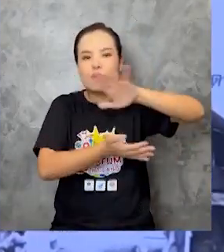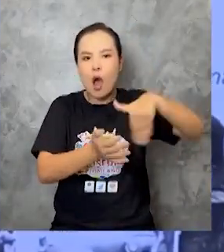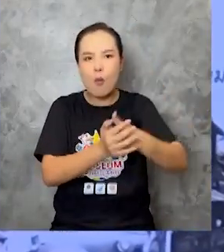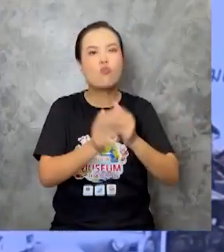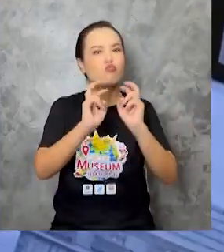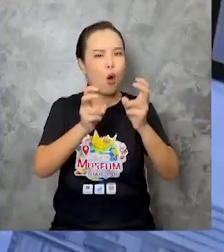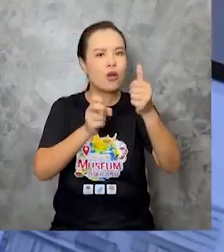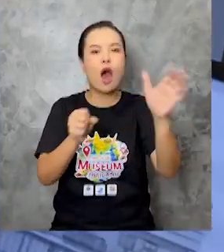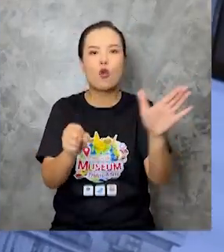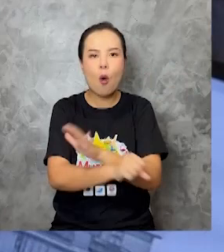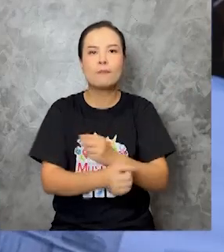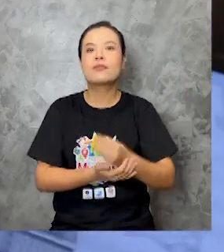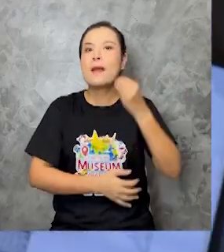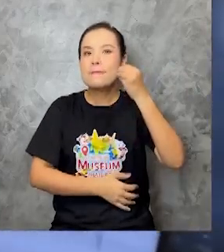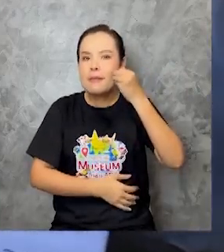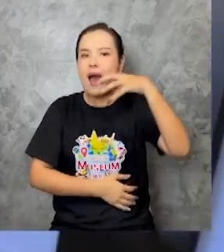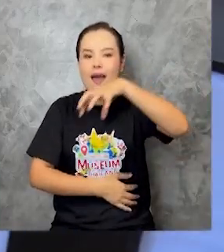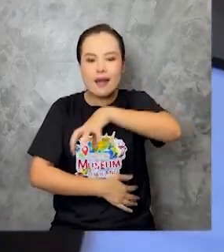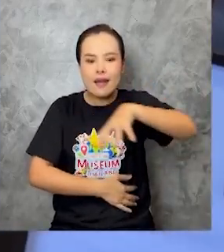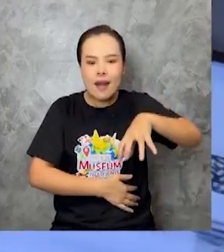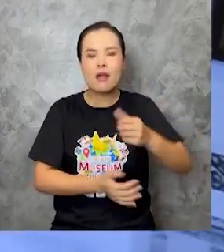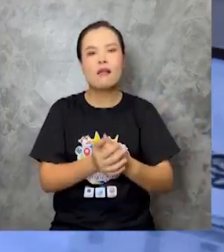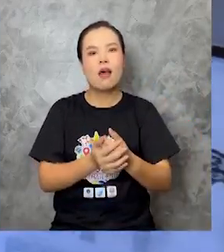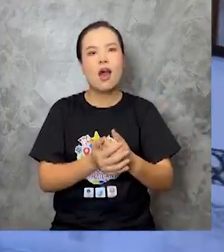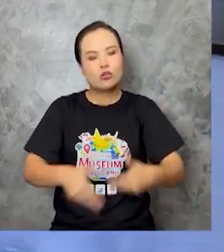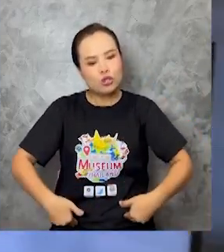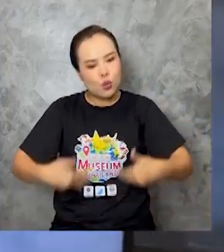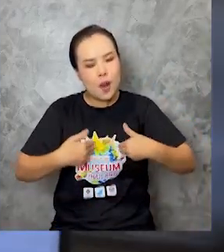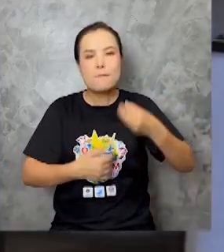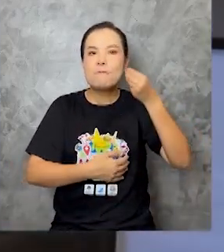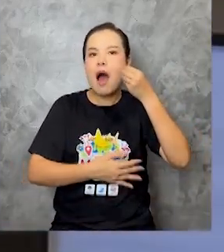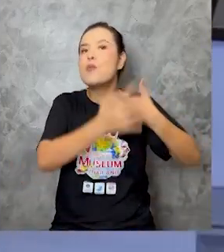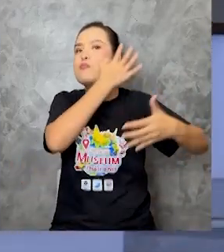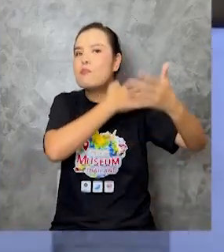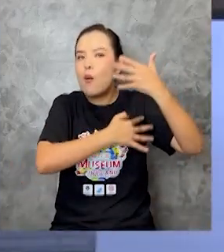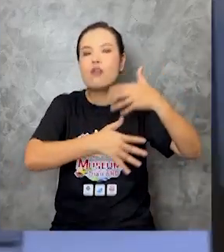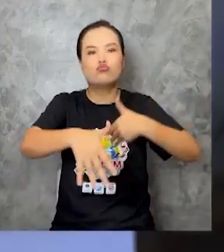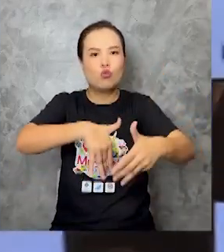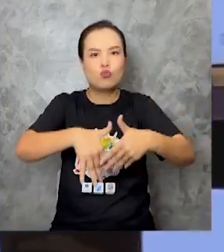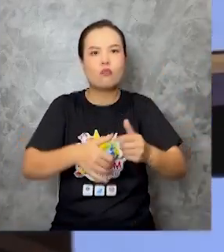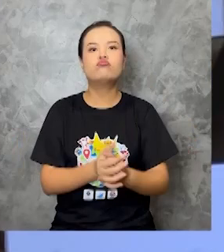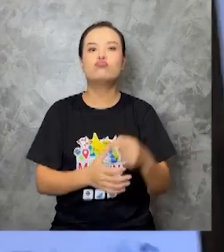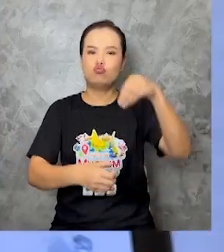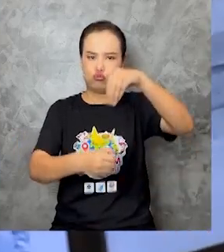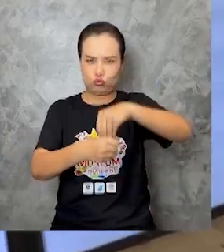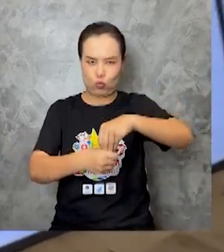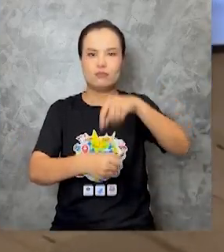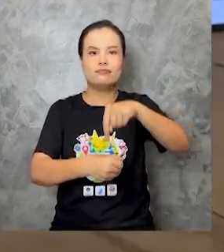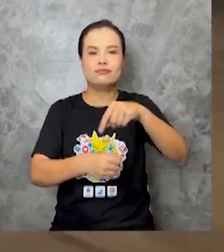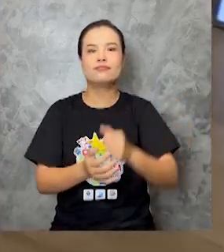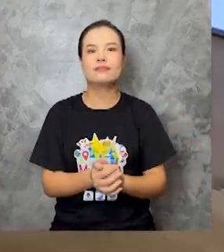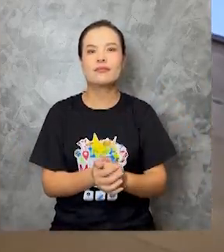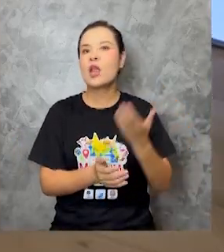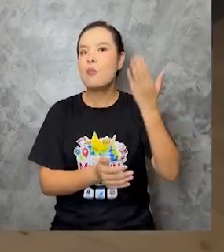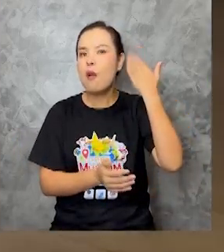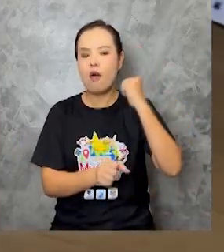คือทั้งสถาปัตย์บ้านเรื่องราวในบ้านประวัติศาสตร์ในบ้านแล้วก็ประวัติศาสตร์ชุมชนจะรวมอยู่ในนี้หมดแล้วจากภาคแรกที่เ